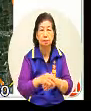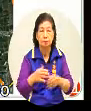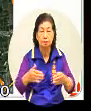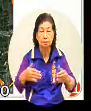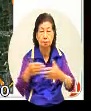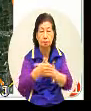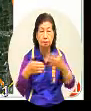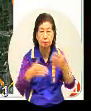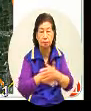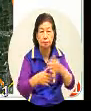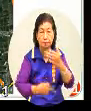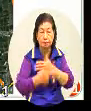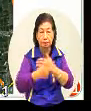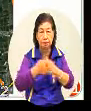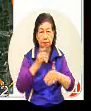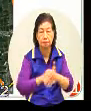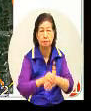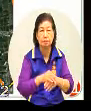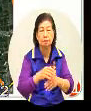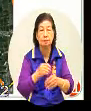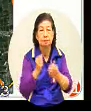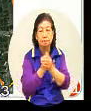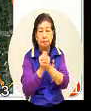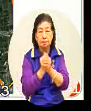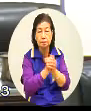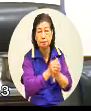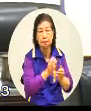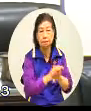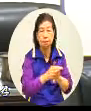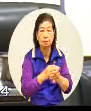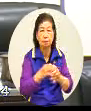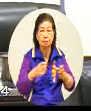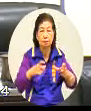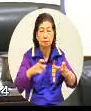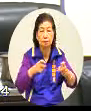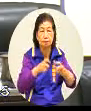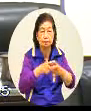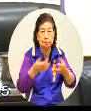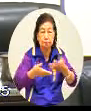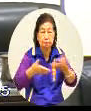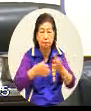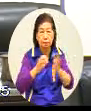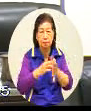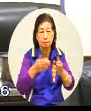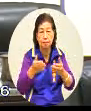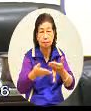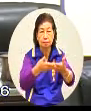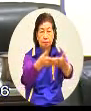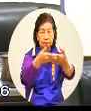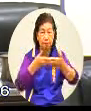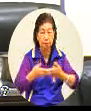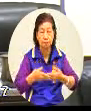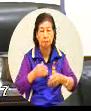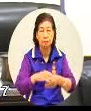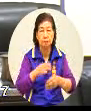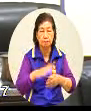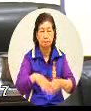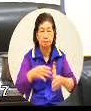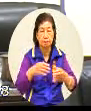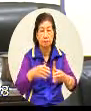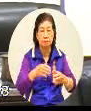啊，赶较紧嘞吼，拜托大家，拜托迄个咱干部局吼，赶较紧嘞，啊，拿一个视频好啊，我让海民众吼，答复